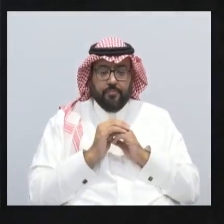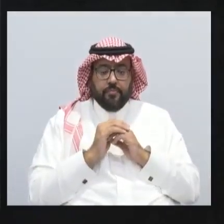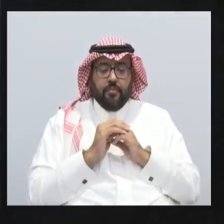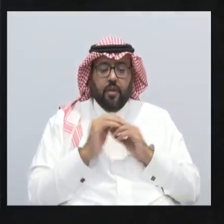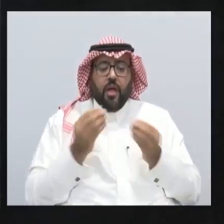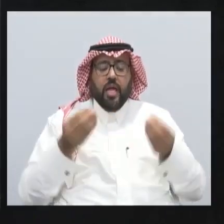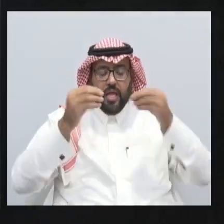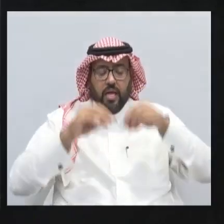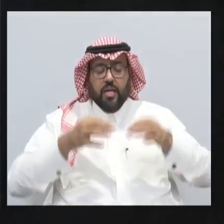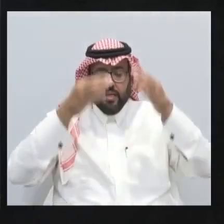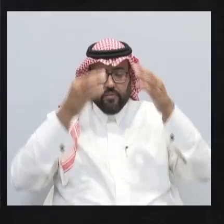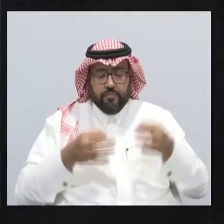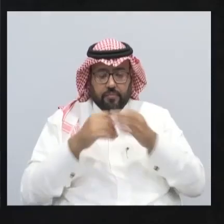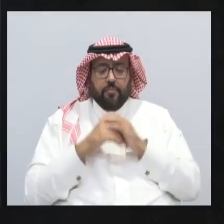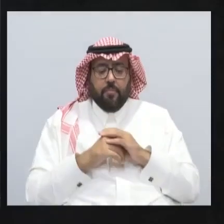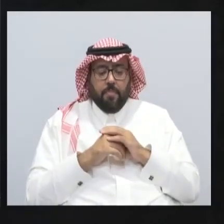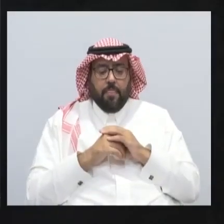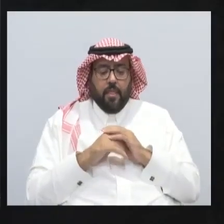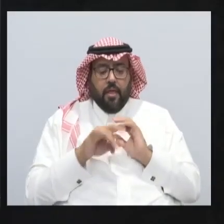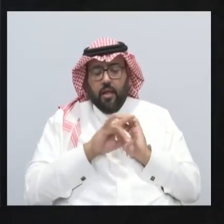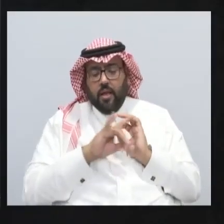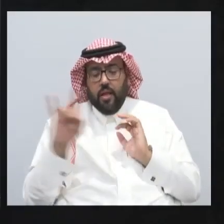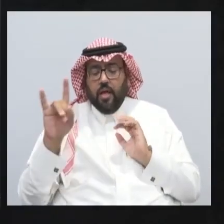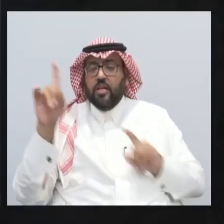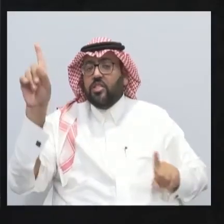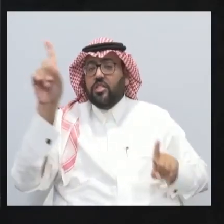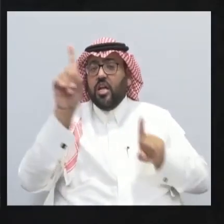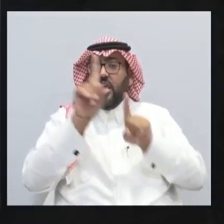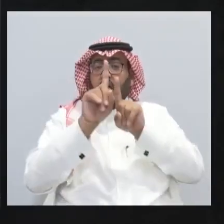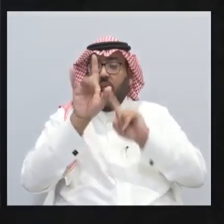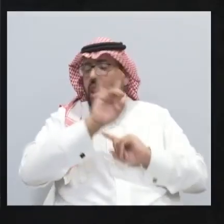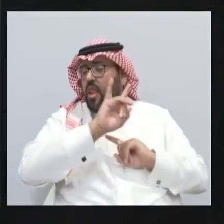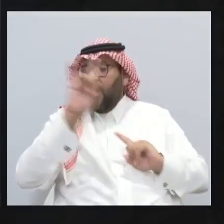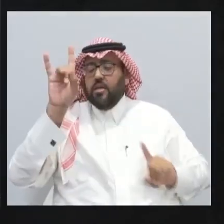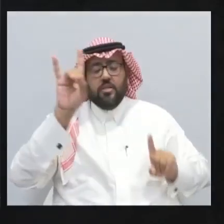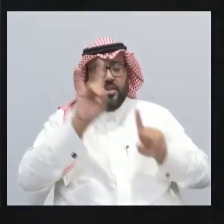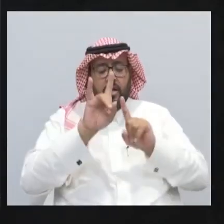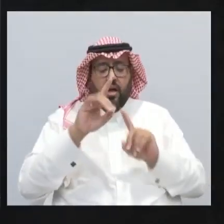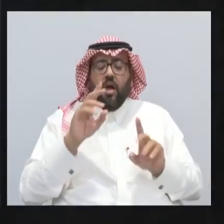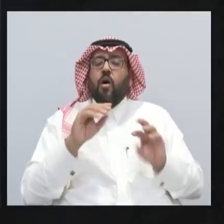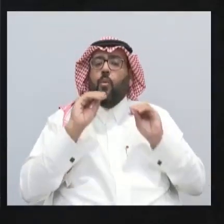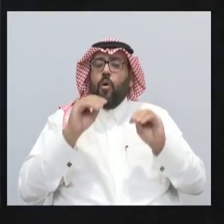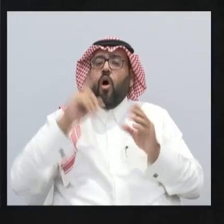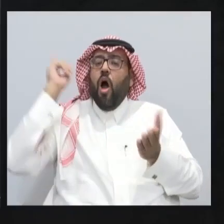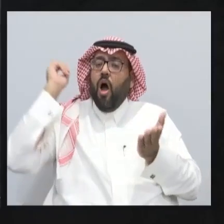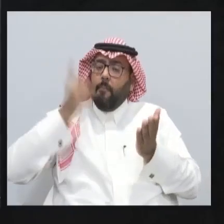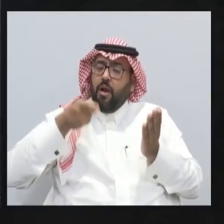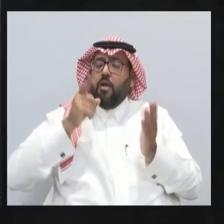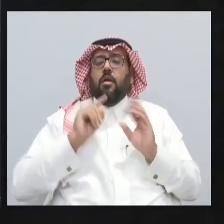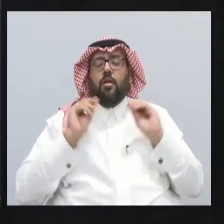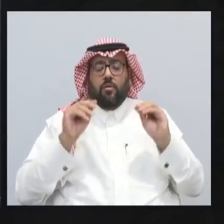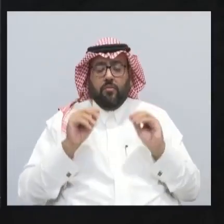ثم اكد هذا الامر قال لا شريك له ثم قال وبذلك امرت وانا